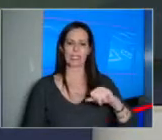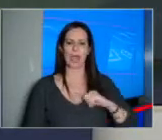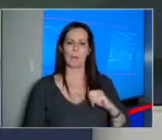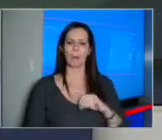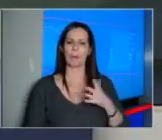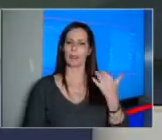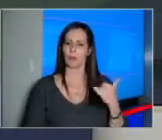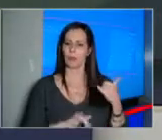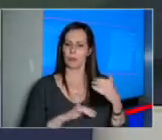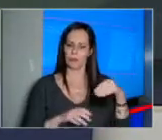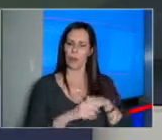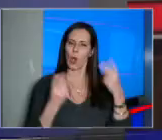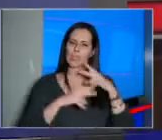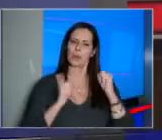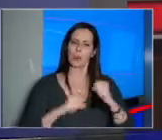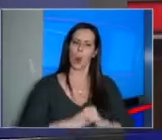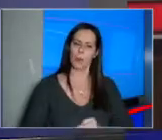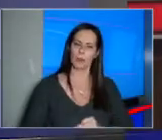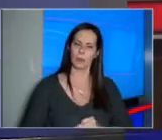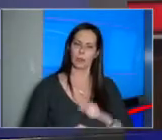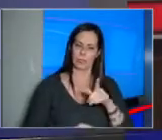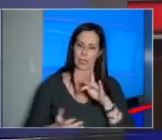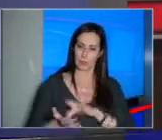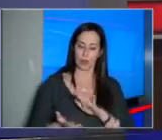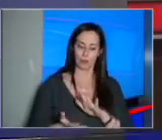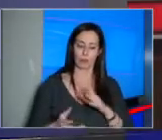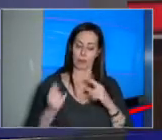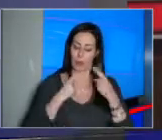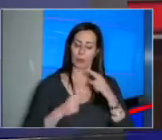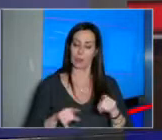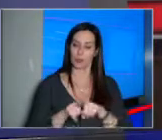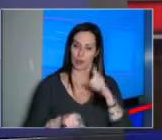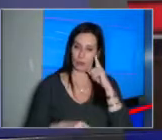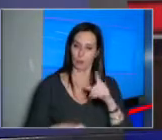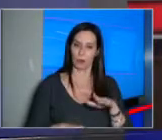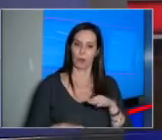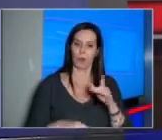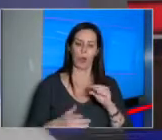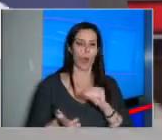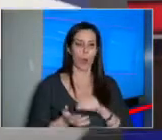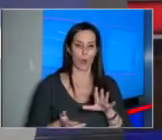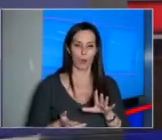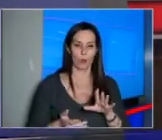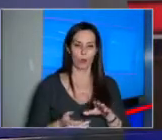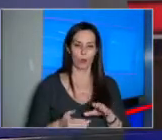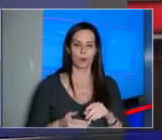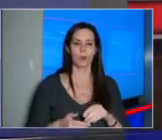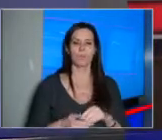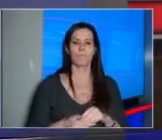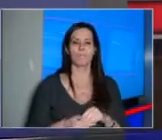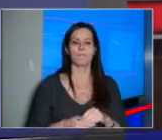והפרילנסרים. מתי מכניסים אותם לתוך ההסכם של הביטוח הלאומי? זה נמצא על שולחן הדיונים. כמו שאתה יודע, המערכת כרגע לא נמצאת בימים